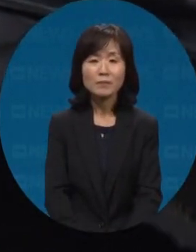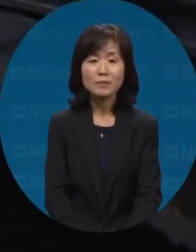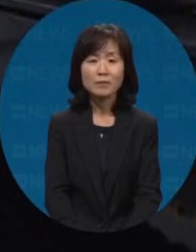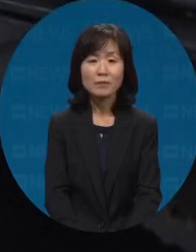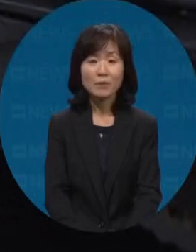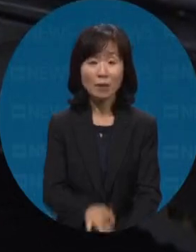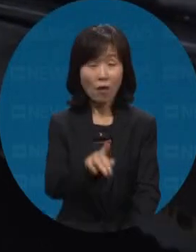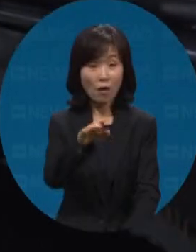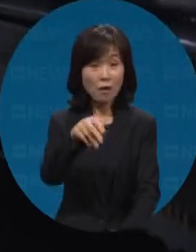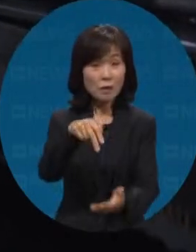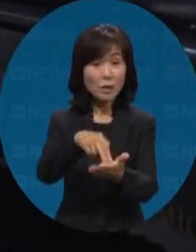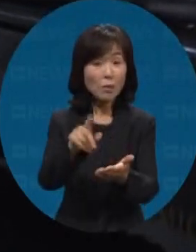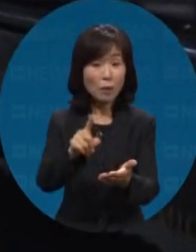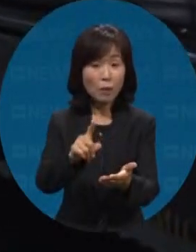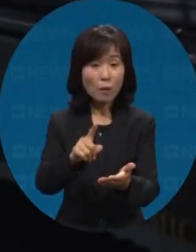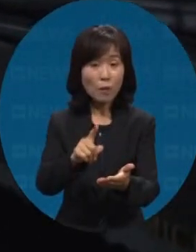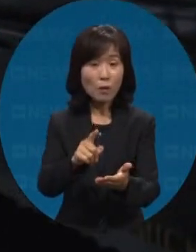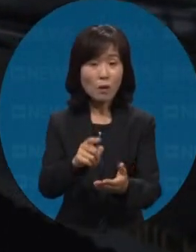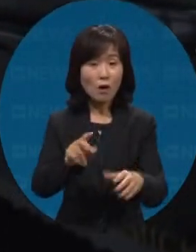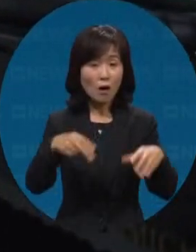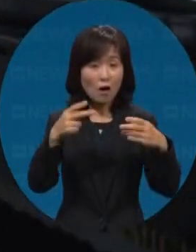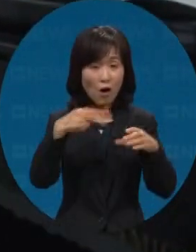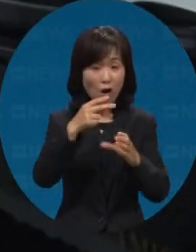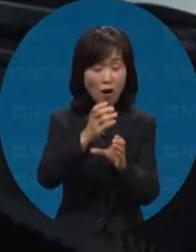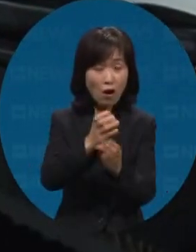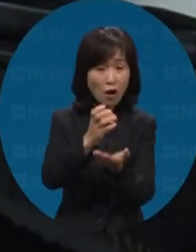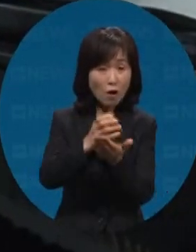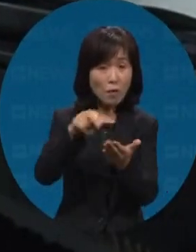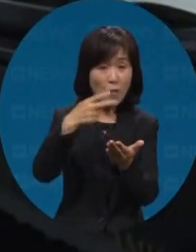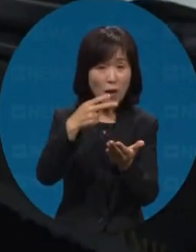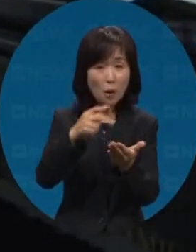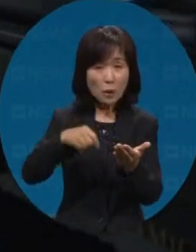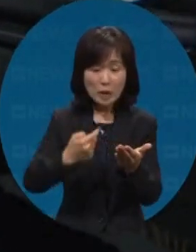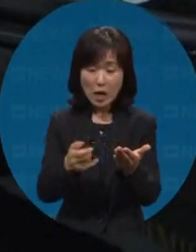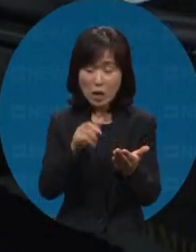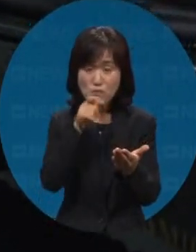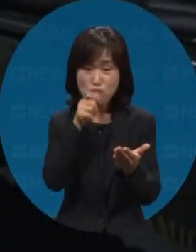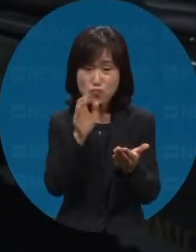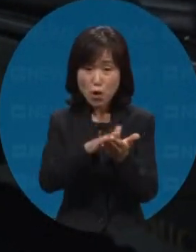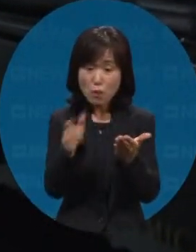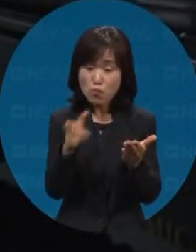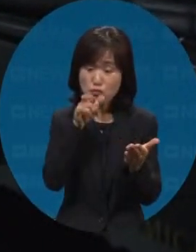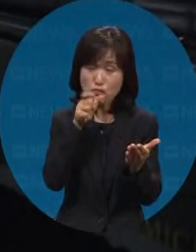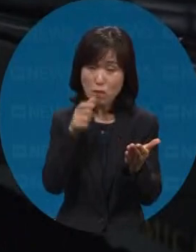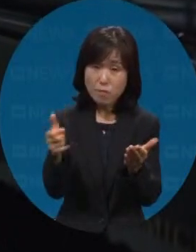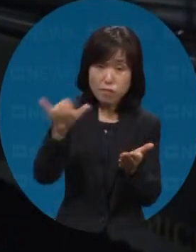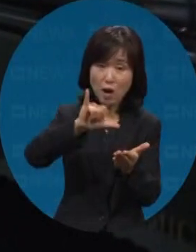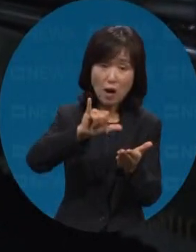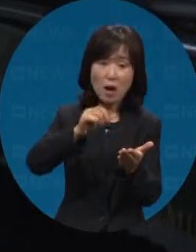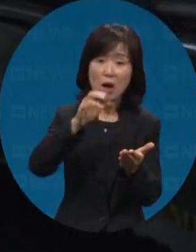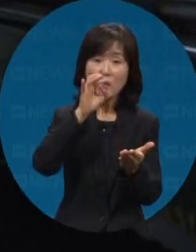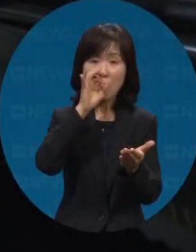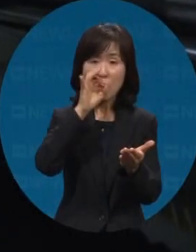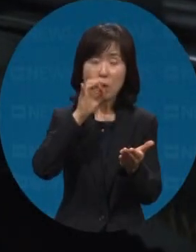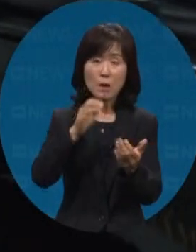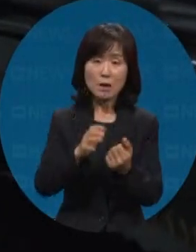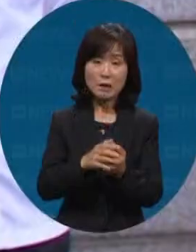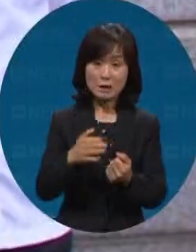건기 입장에서는 좀 안 그래요. 컵라면에 물 버먹을지도 몰라요. 내 입장에서는 눈꼴시리죠.